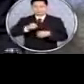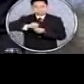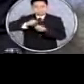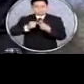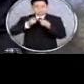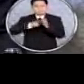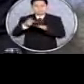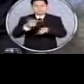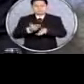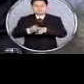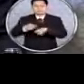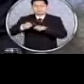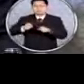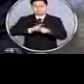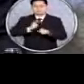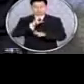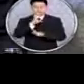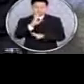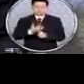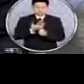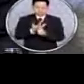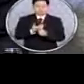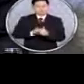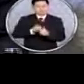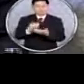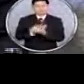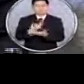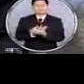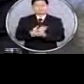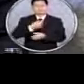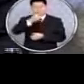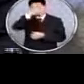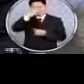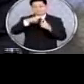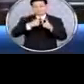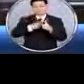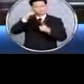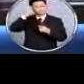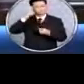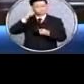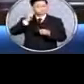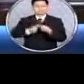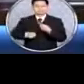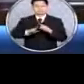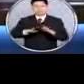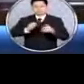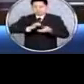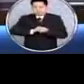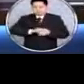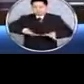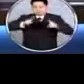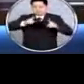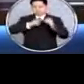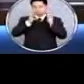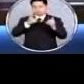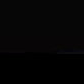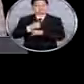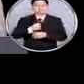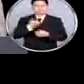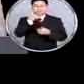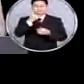计划，我们全力在做。我们做的确实是还不够，青年还不满意，但是我们一定把这个列为未来工作的重点，